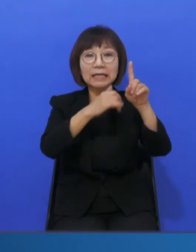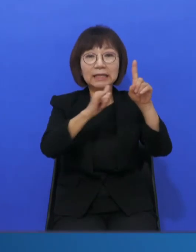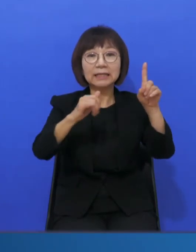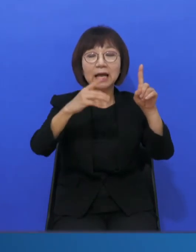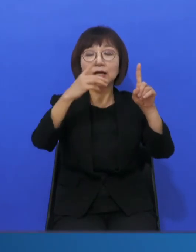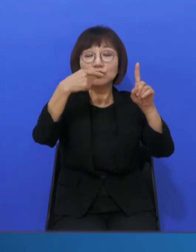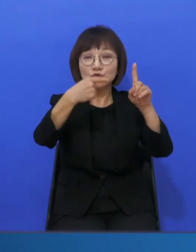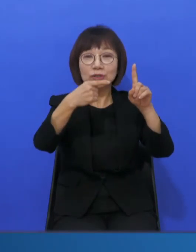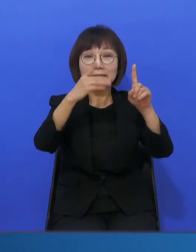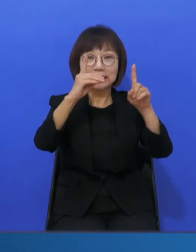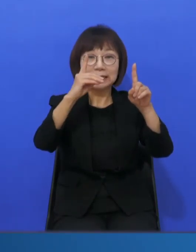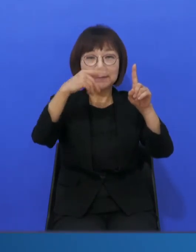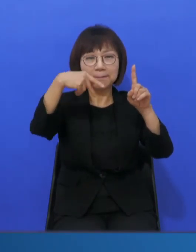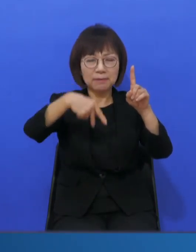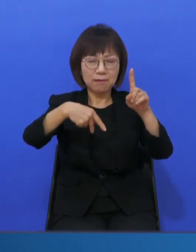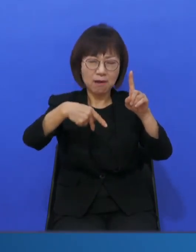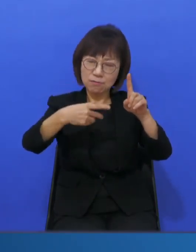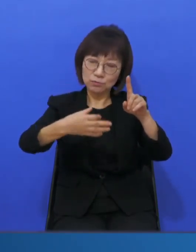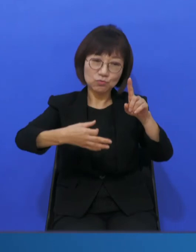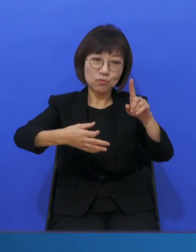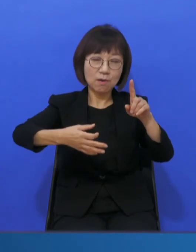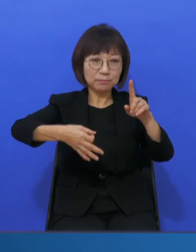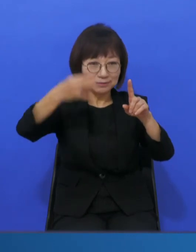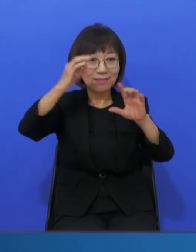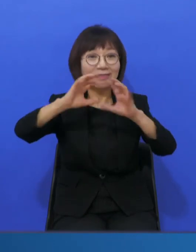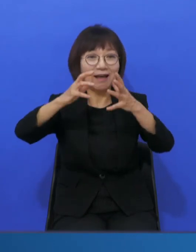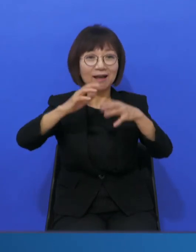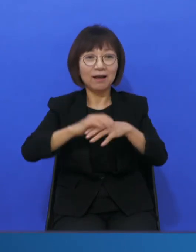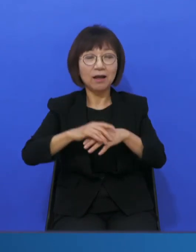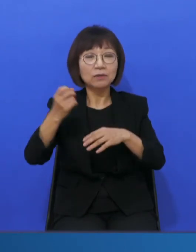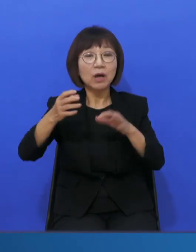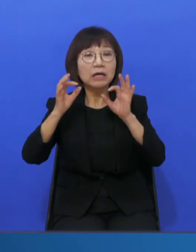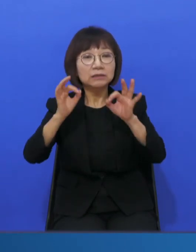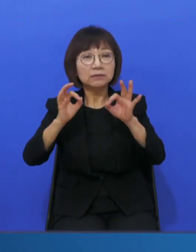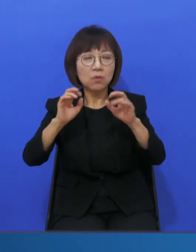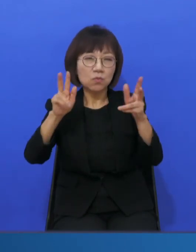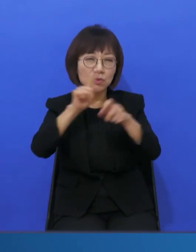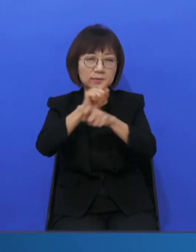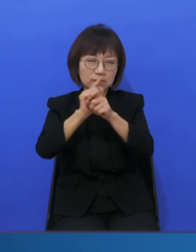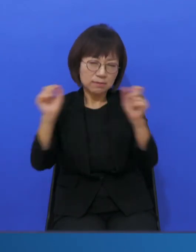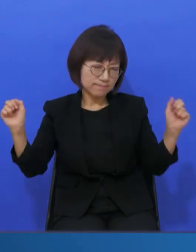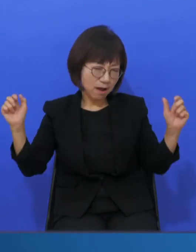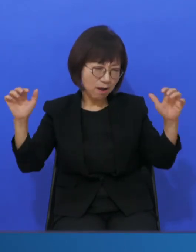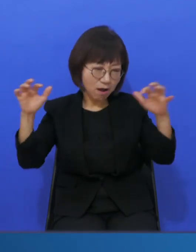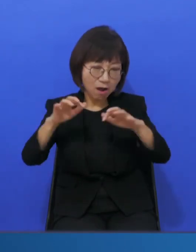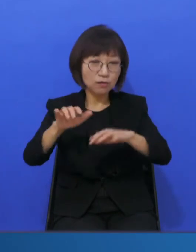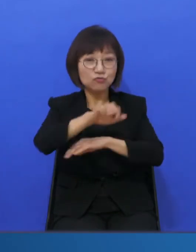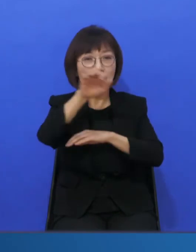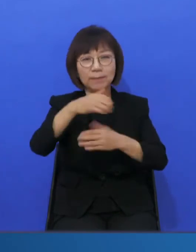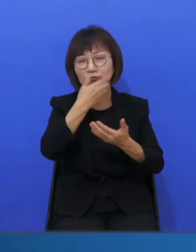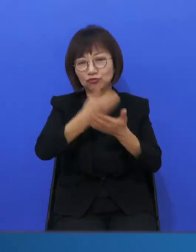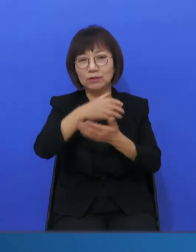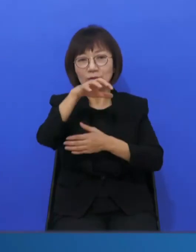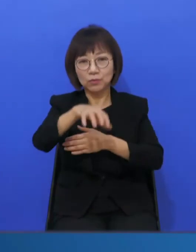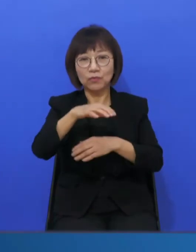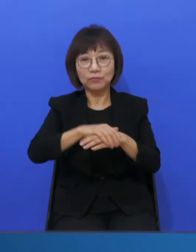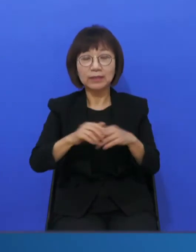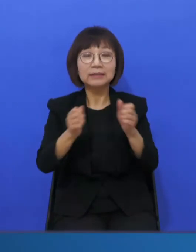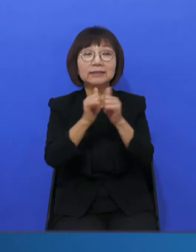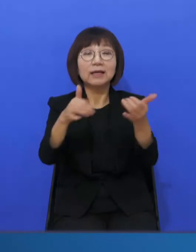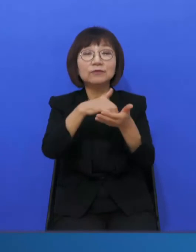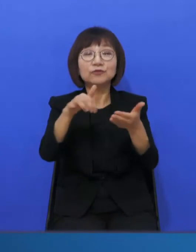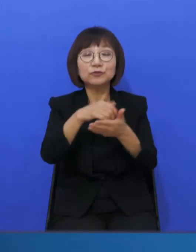국가 중 하나입니다. 또 많은 금융회사들이 모여 있어 유럽의 금융허브로 불립니다. 인구는 약